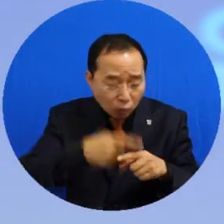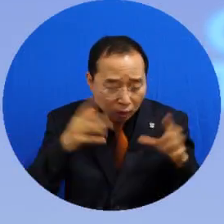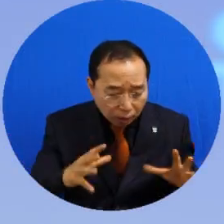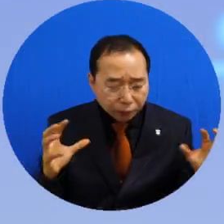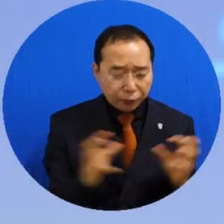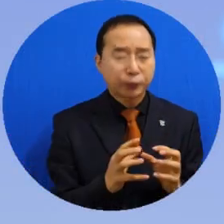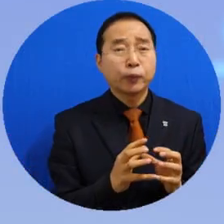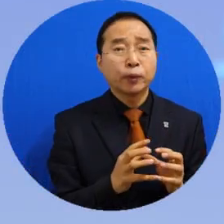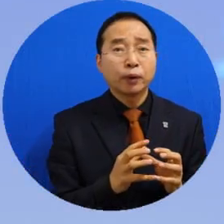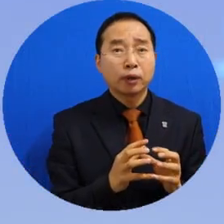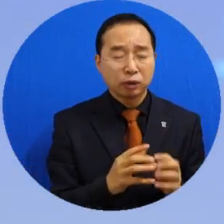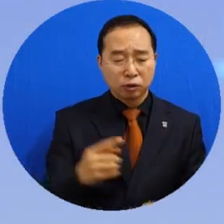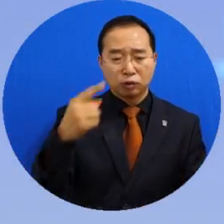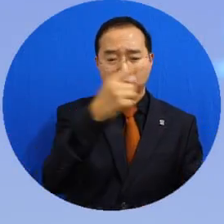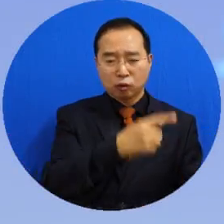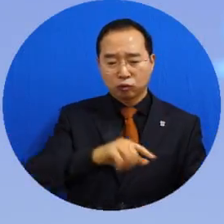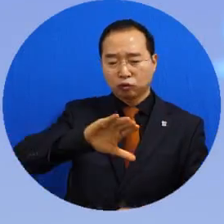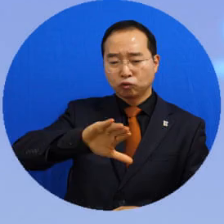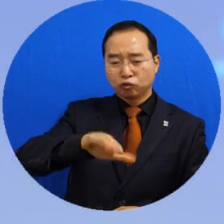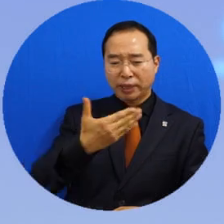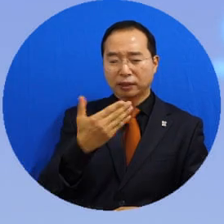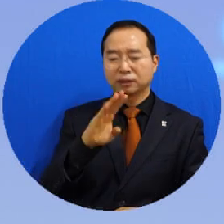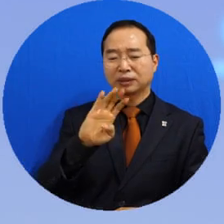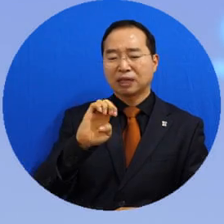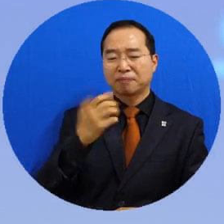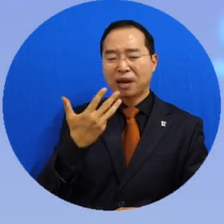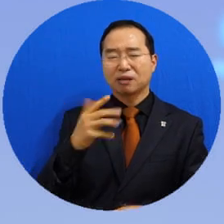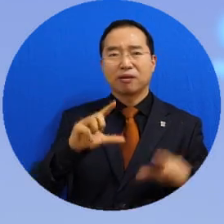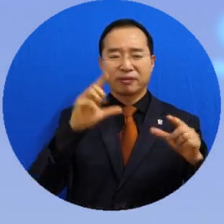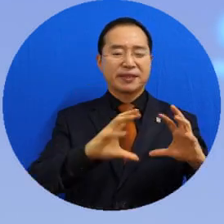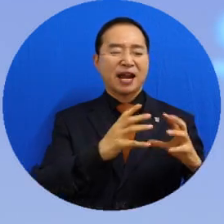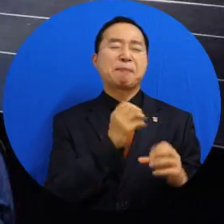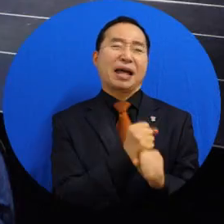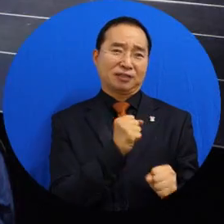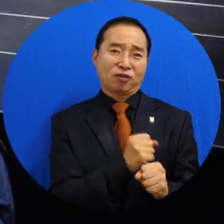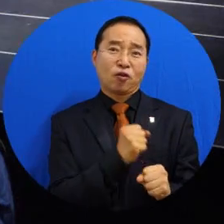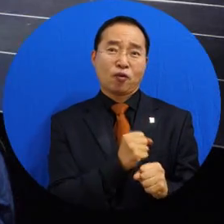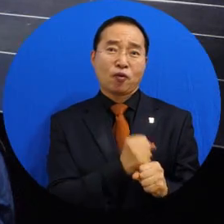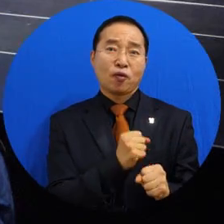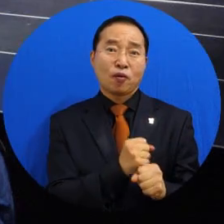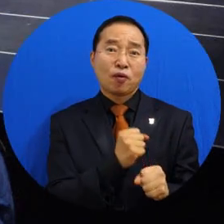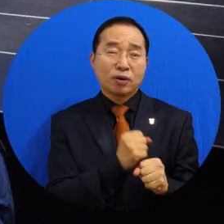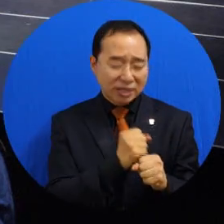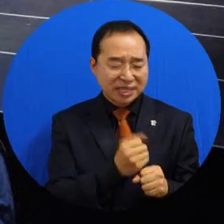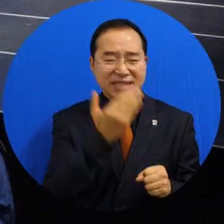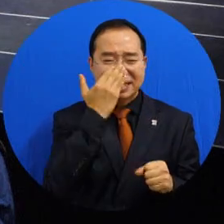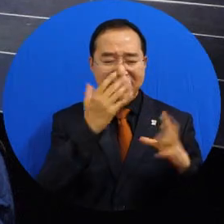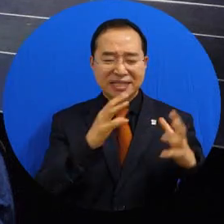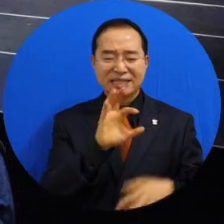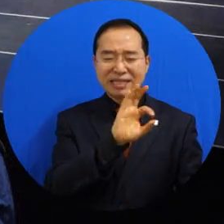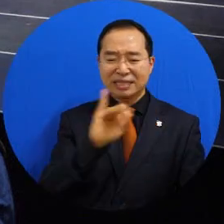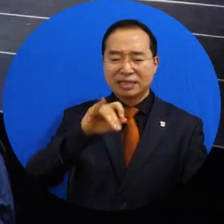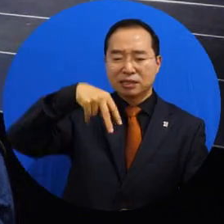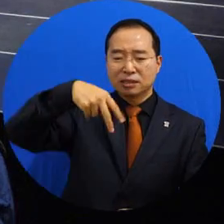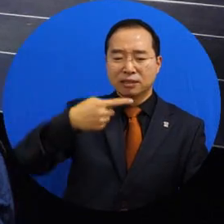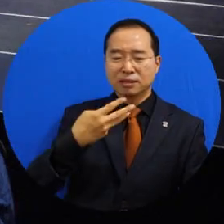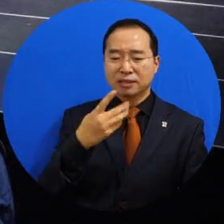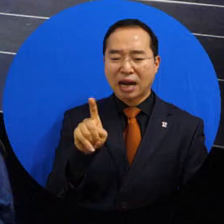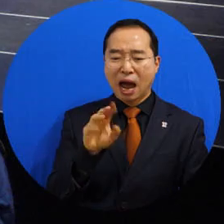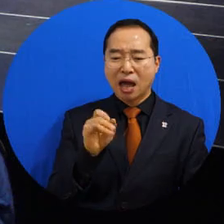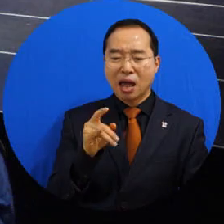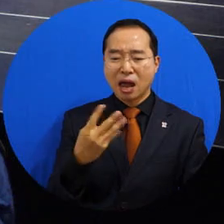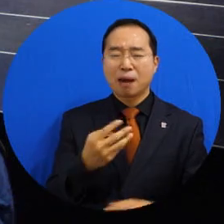모여서 1948년에 나라를 만들었어요. 이스라엘 디아스포라가 모여서 나라를 만들었어요.